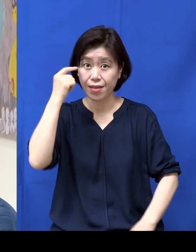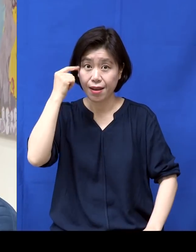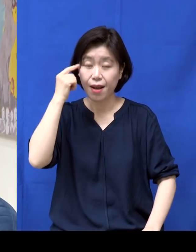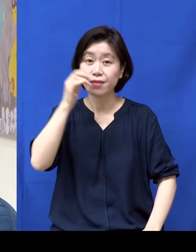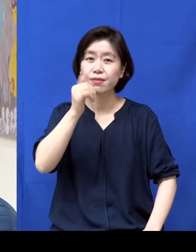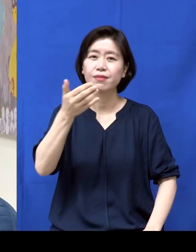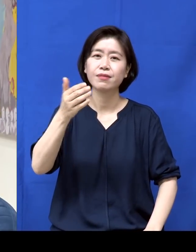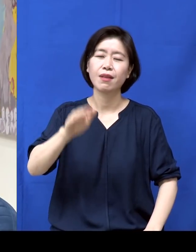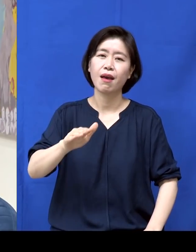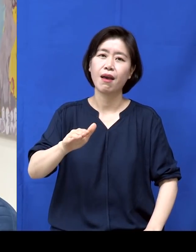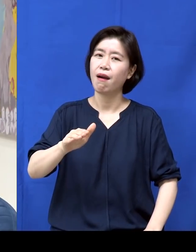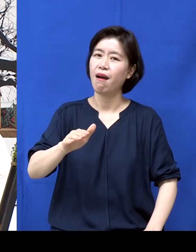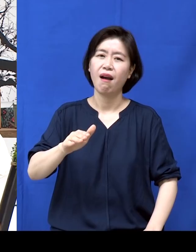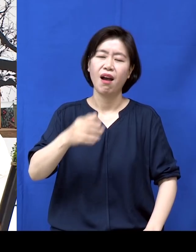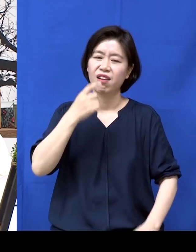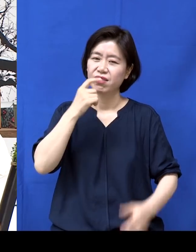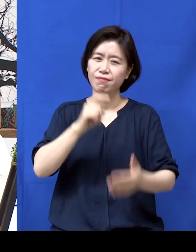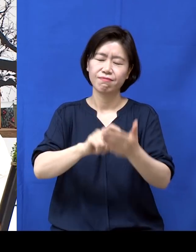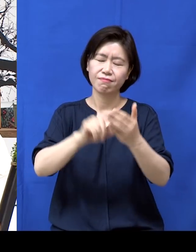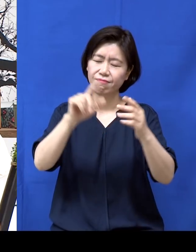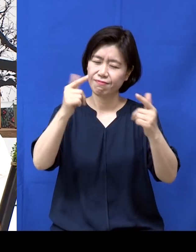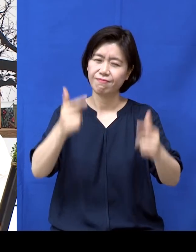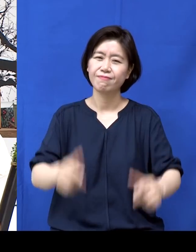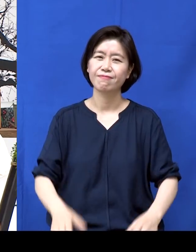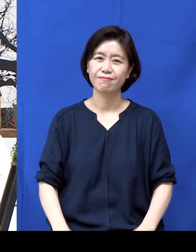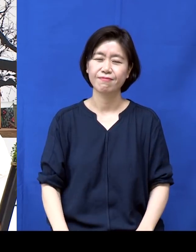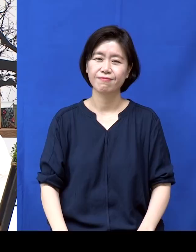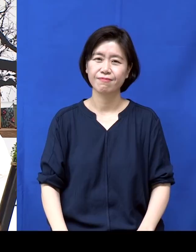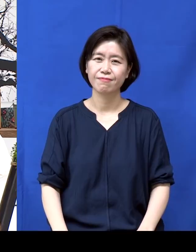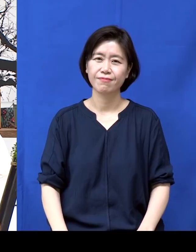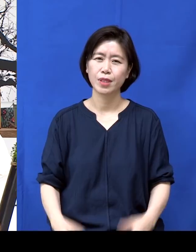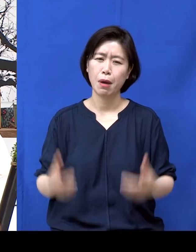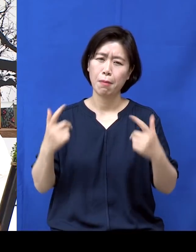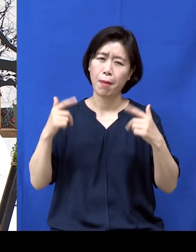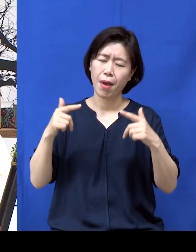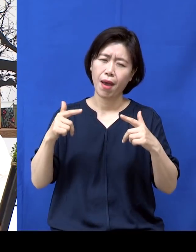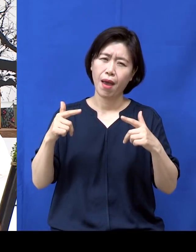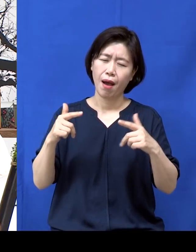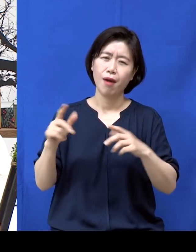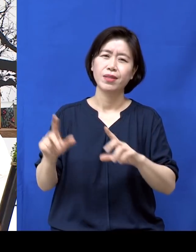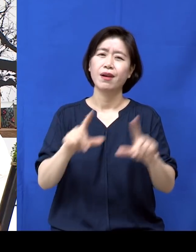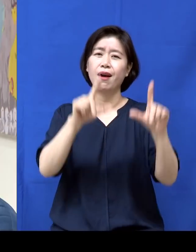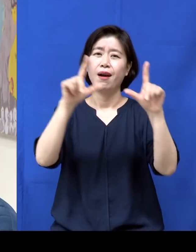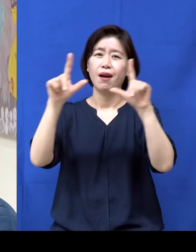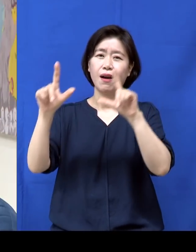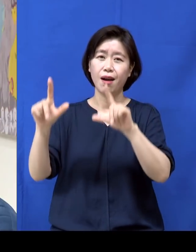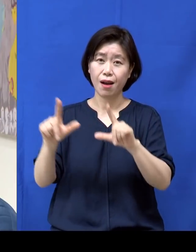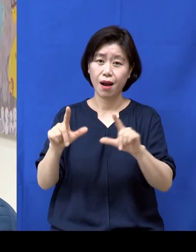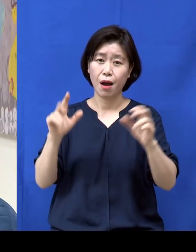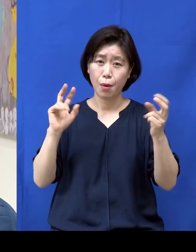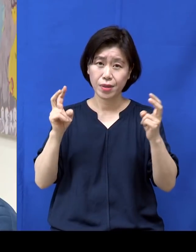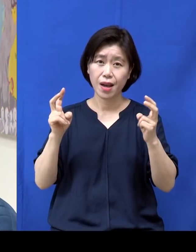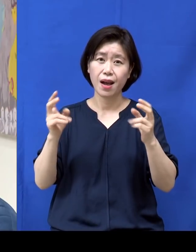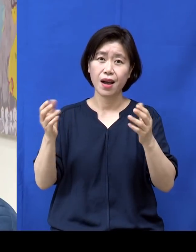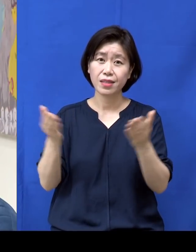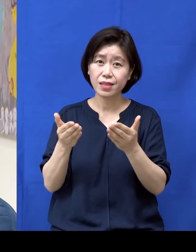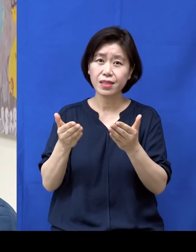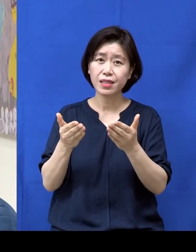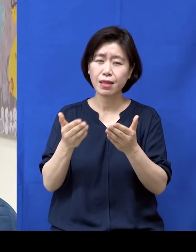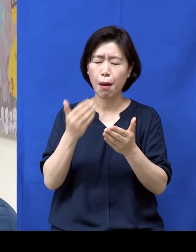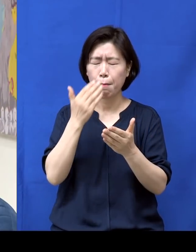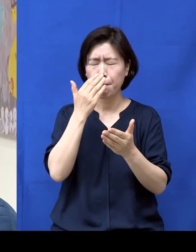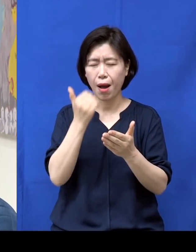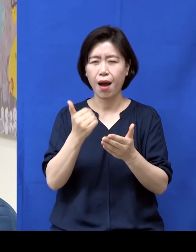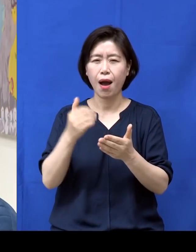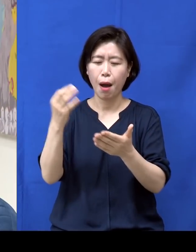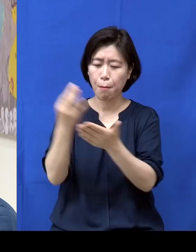했는데 그것 또한 쉽지 않았어요. 않죠. 예, 그래서 사실 하루하루 산다라는 게 직장인으로 산다라는 게 쉽지 않거든요. 그렇죠. 하고